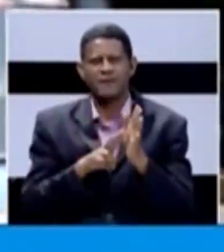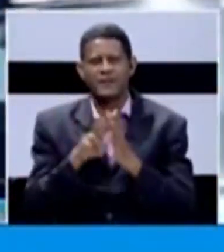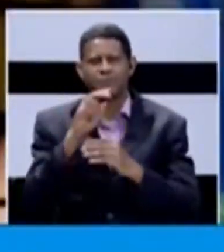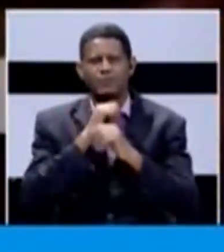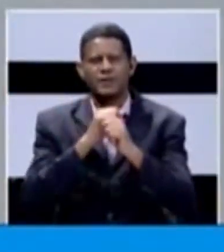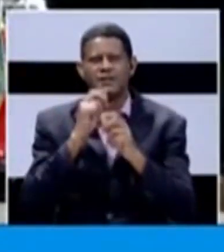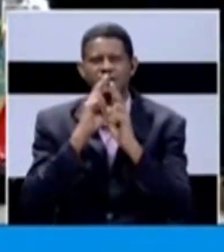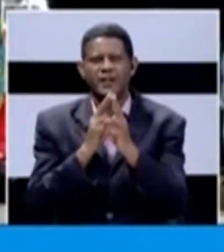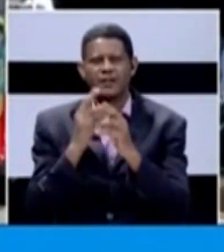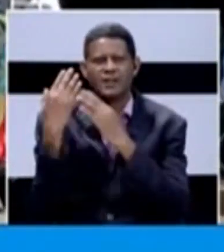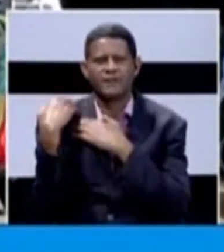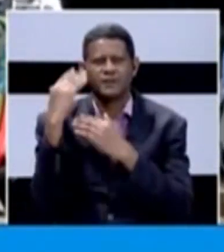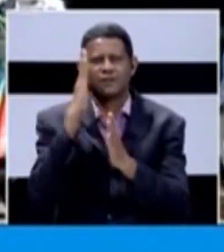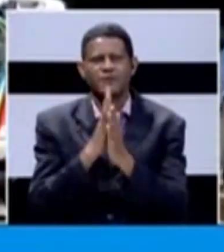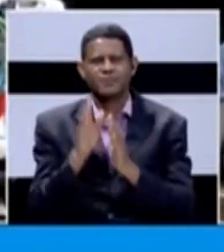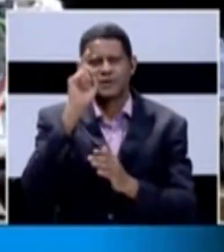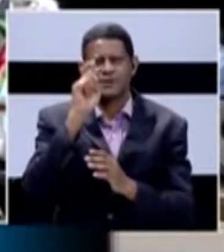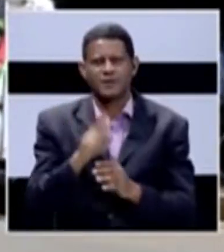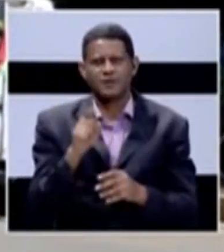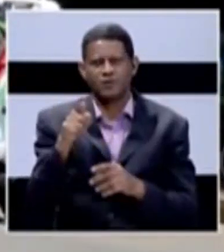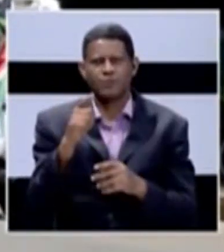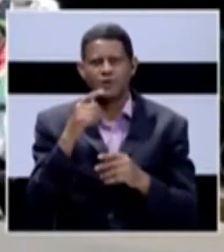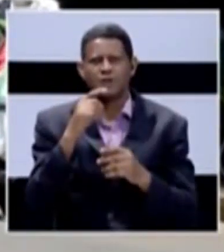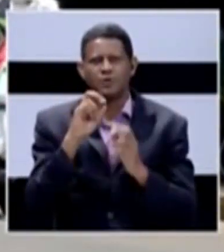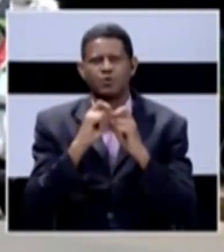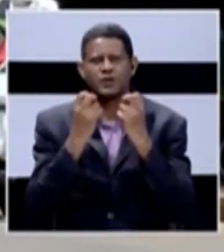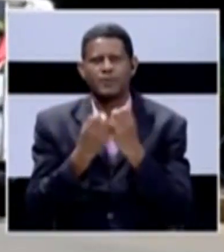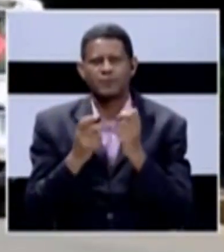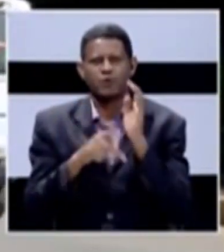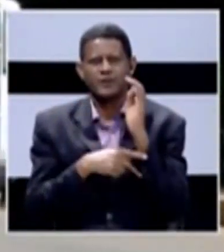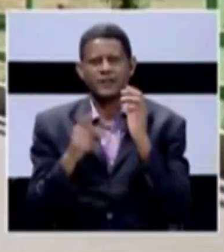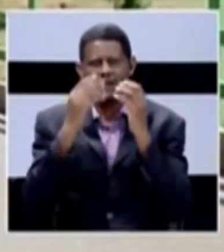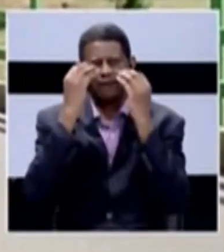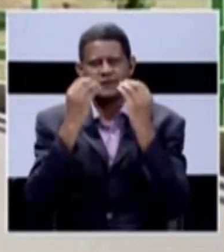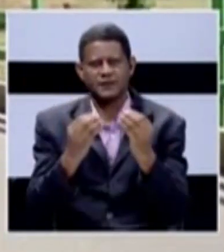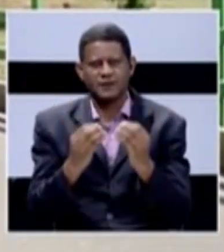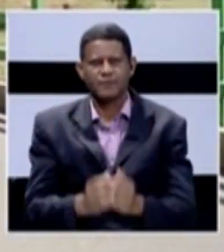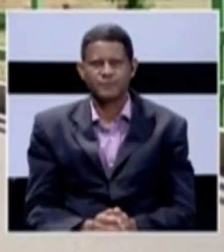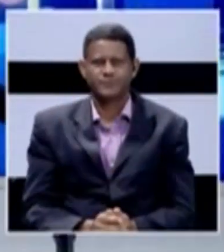ብምክልኻል ታሪካዊ ሓላፍነቱ ክፍፅም ከም ዝግባእ እቶም ውድባት ፖለቲካ ኣተሓሳሲቦም።